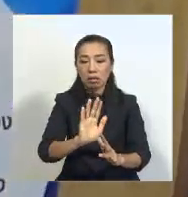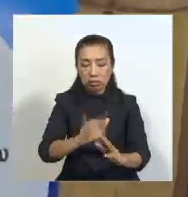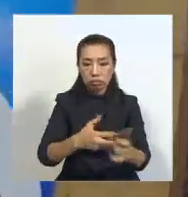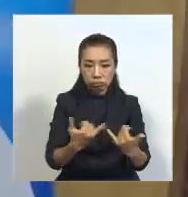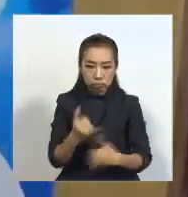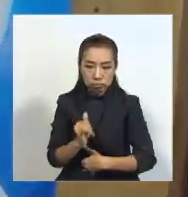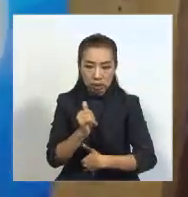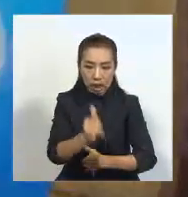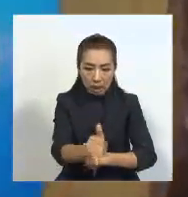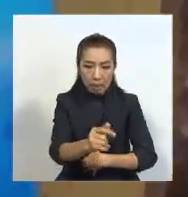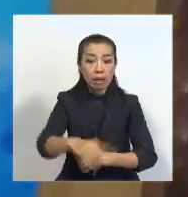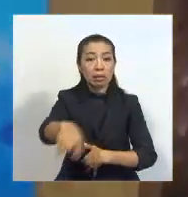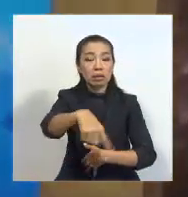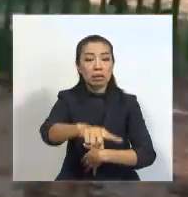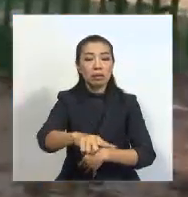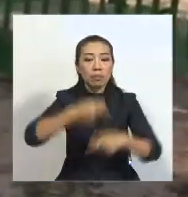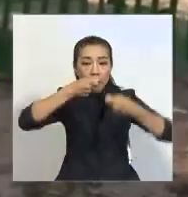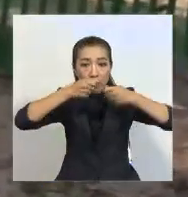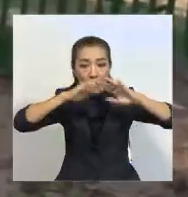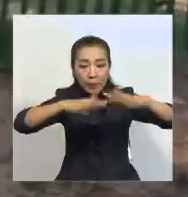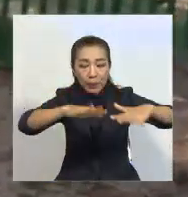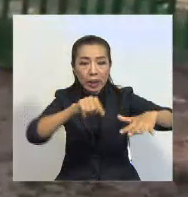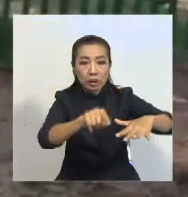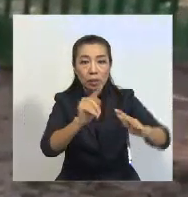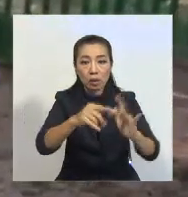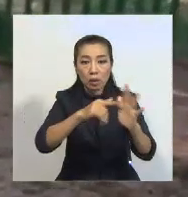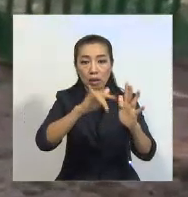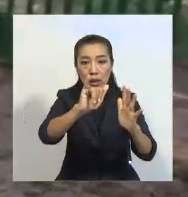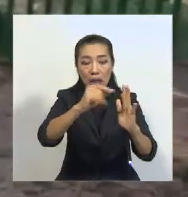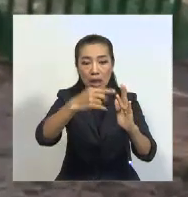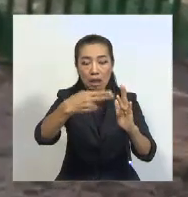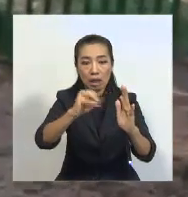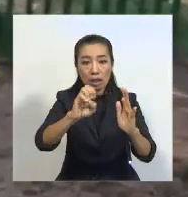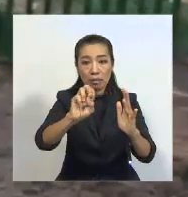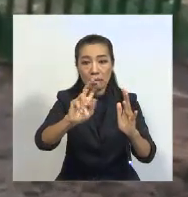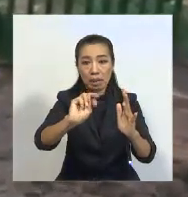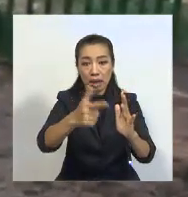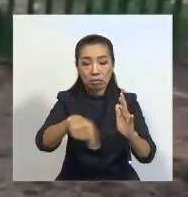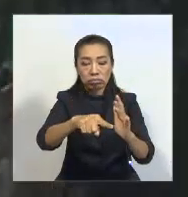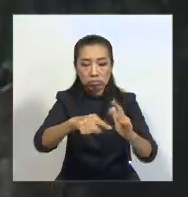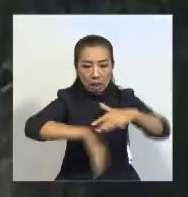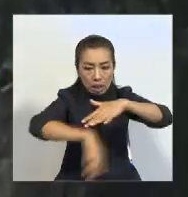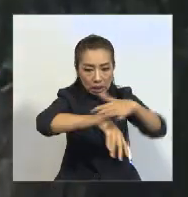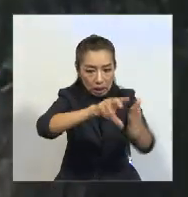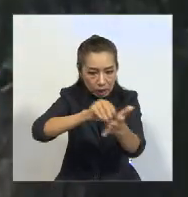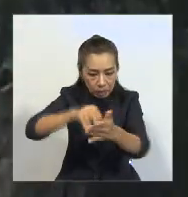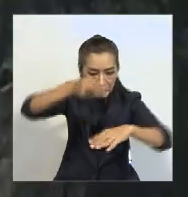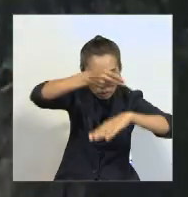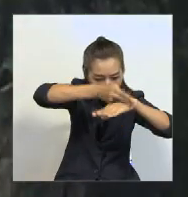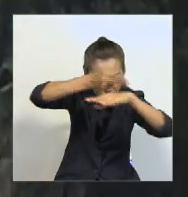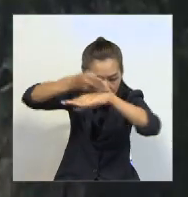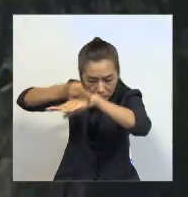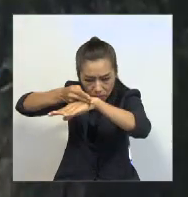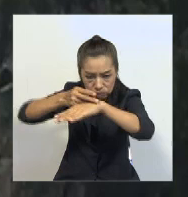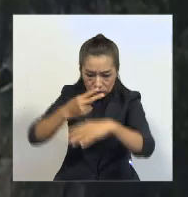ก็ลงพื้นที่ไปที่หาดท้ายเหมืองเพื่อทำการตรวจสอบรวบรวมพยานหลักฐานแล้วก็เส้นทางของผู้ต้องส